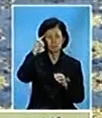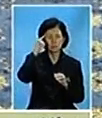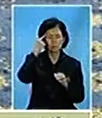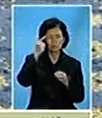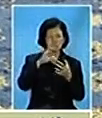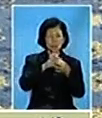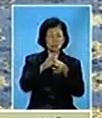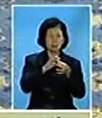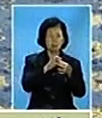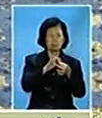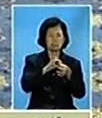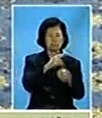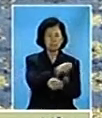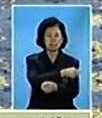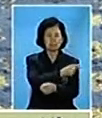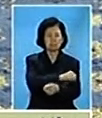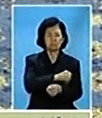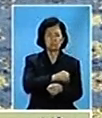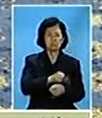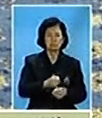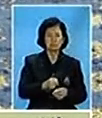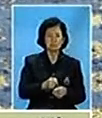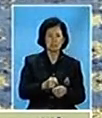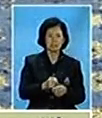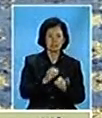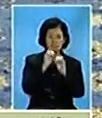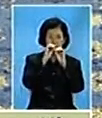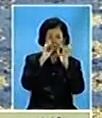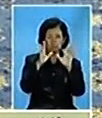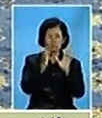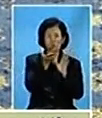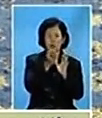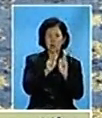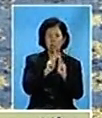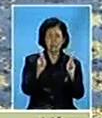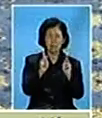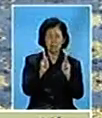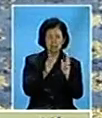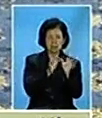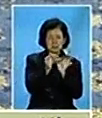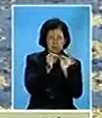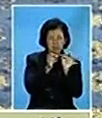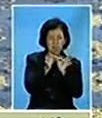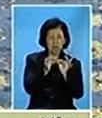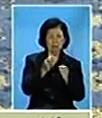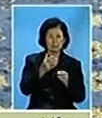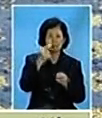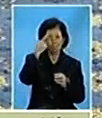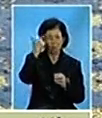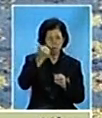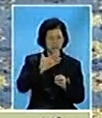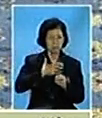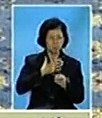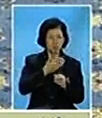มีประสบการณ์มากนักแต่ว่าก็ขออนุญาตกรรมธิการได้กรุณาชี้แจงเพราะว่าผมแปลไว้เยอะหลายมาต